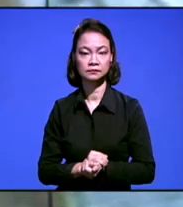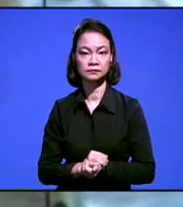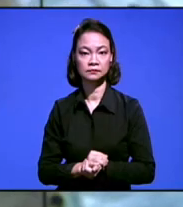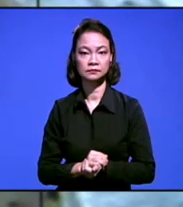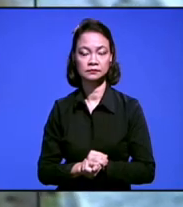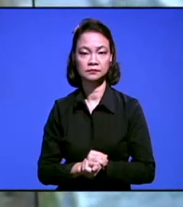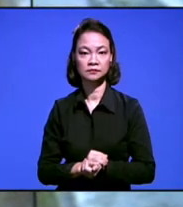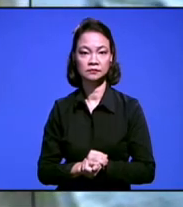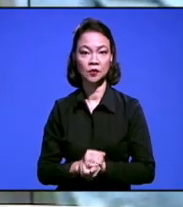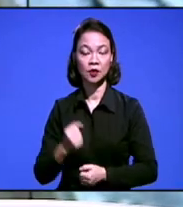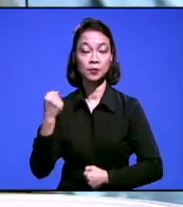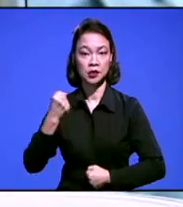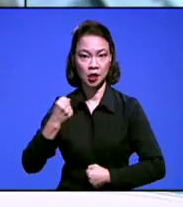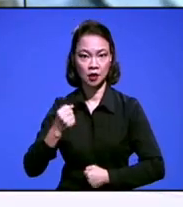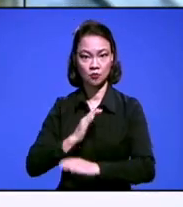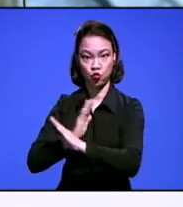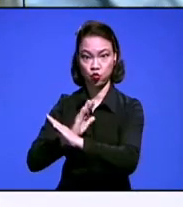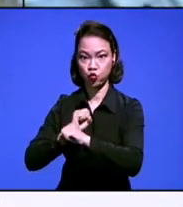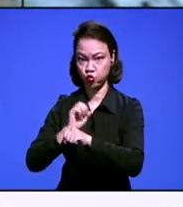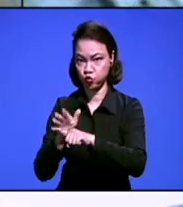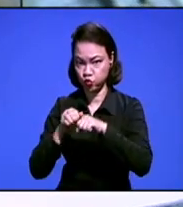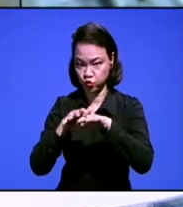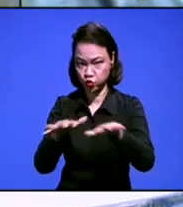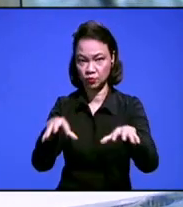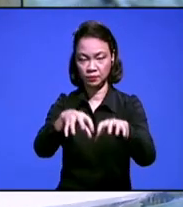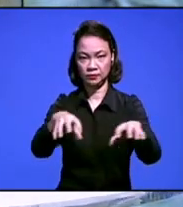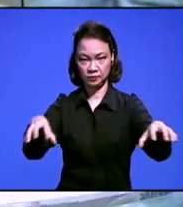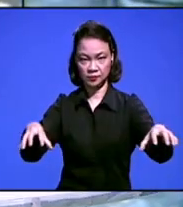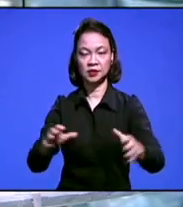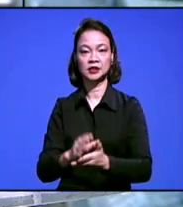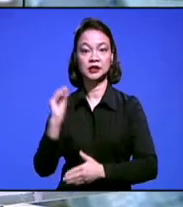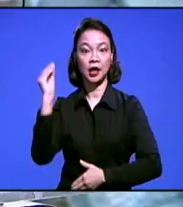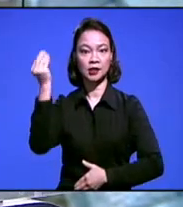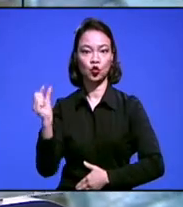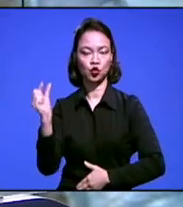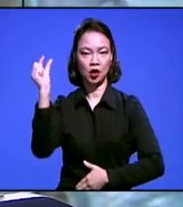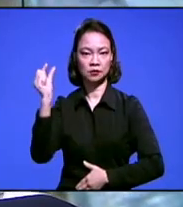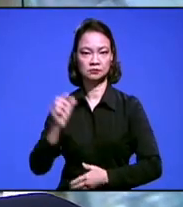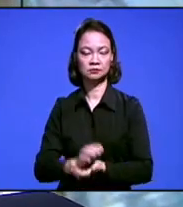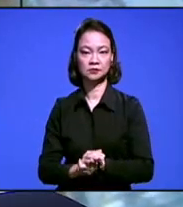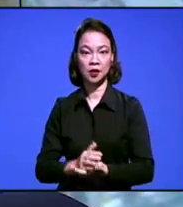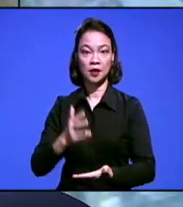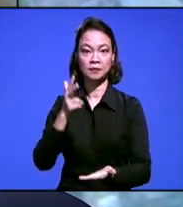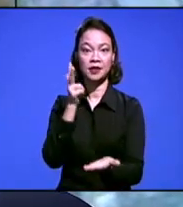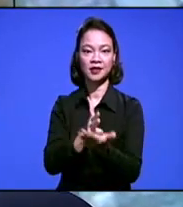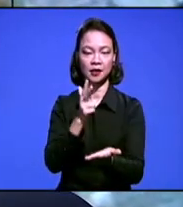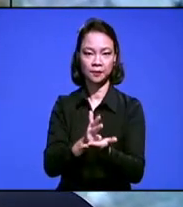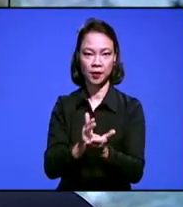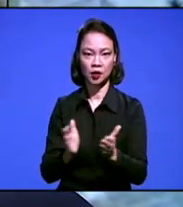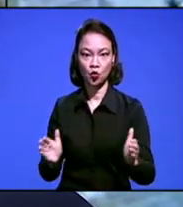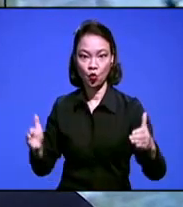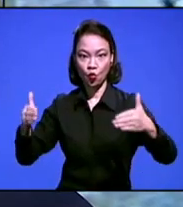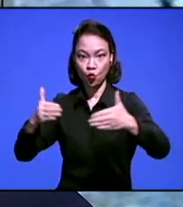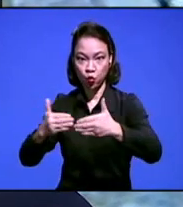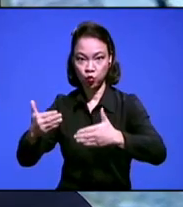halo spasi penyebaran virus korona warga di sejumlah permukiman di Jakarta Utara menerapkan lokal Lockdown atau menutup akses